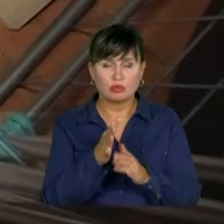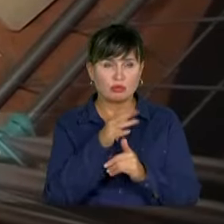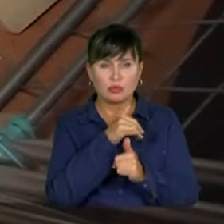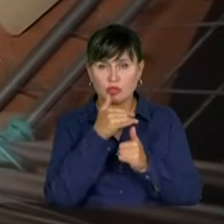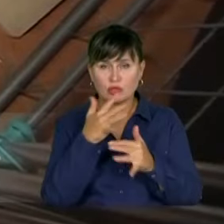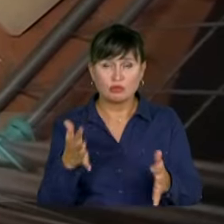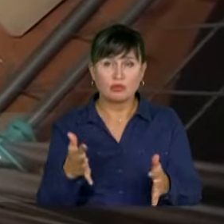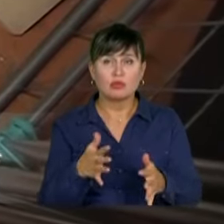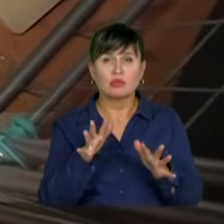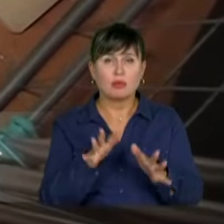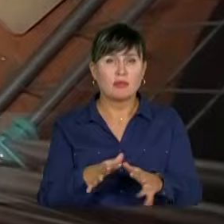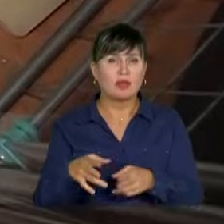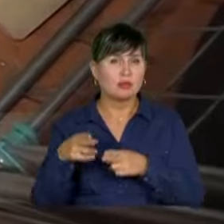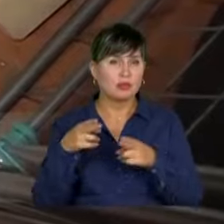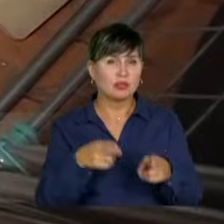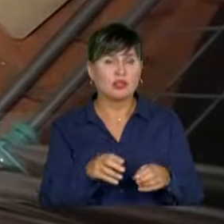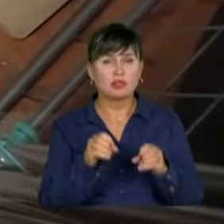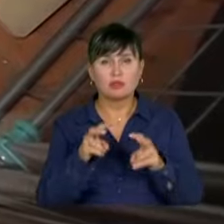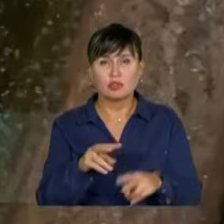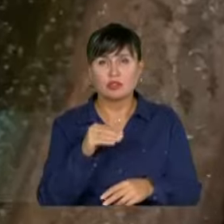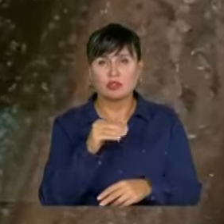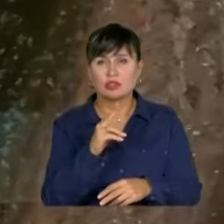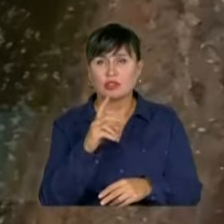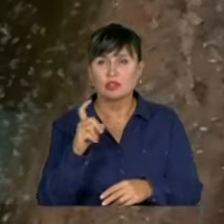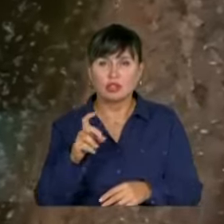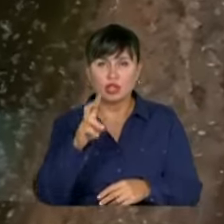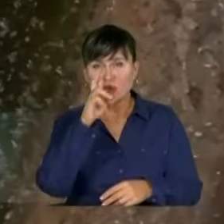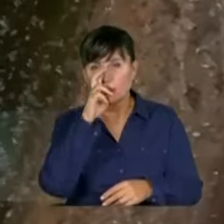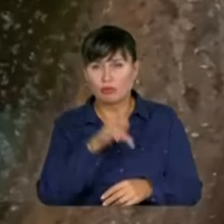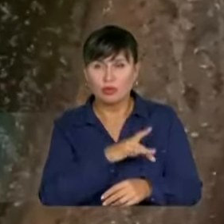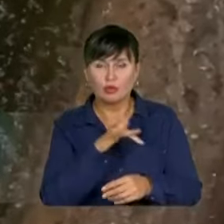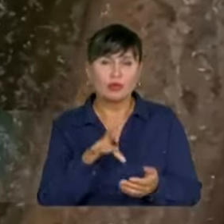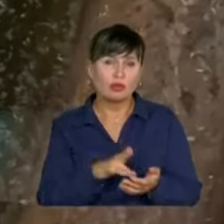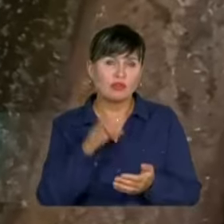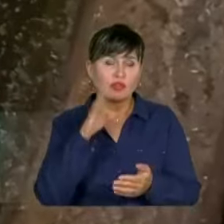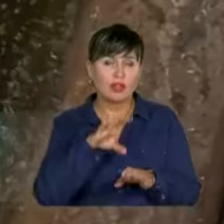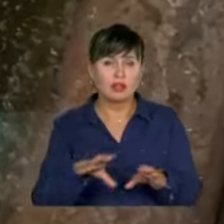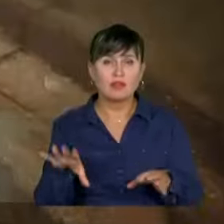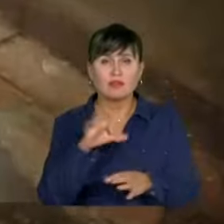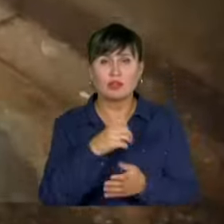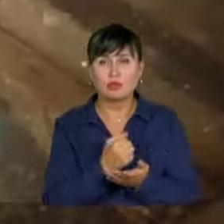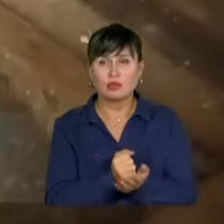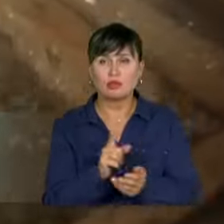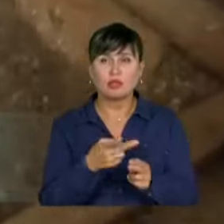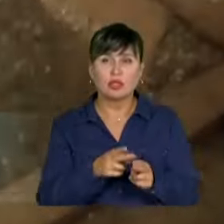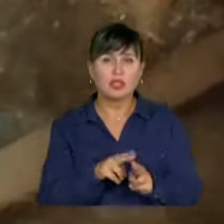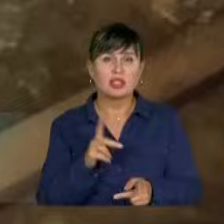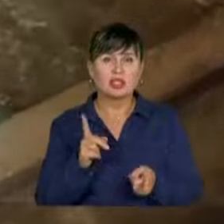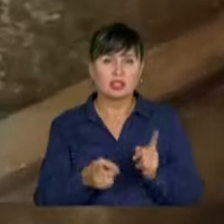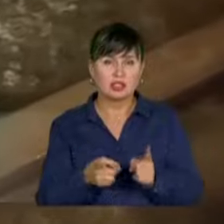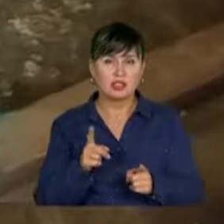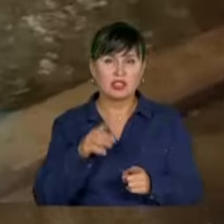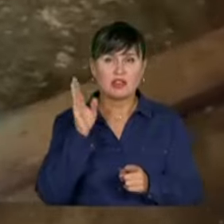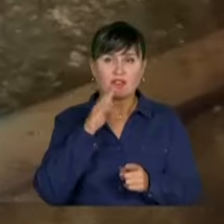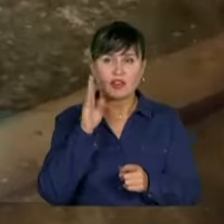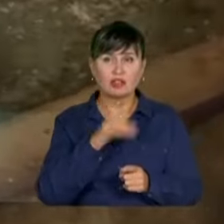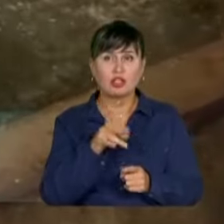место несколько раз приезжали специалисты ЖКХ, коммунальных служб и горводоканала. Все подтвердили, что это действительно грунтовая вода,